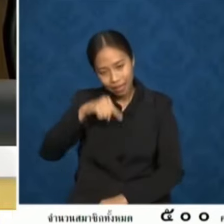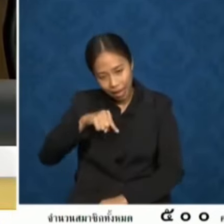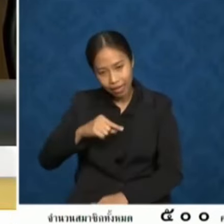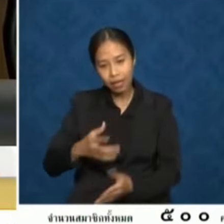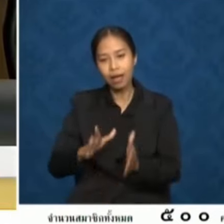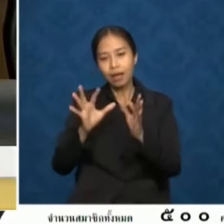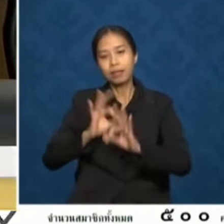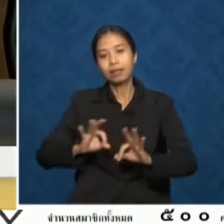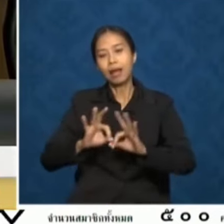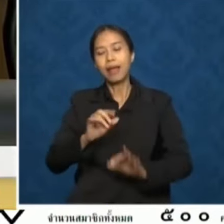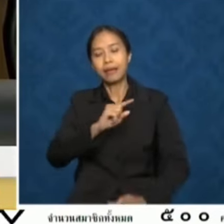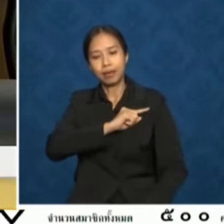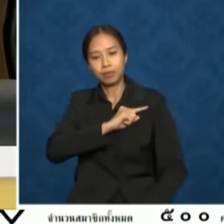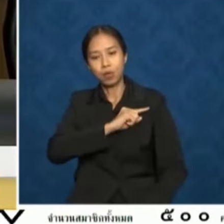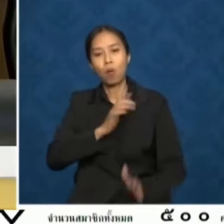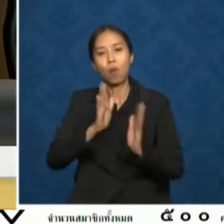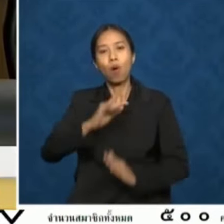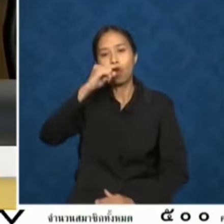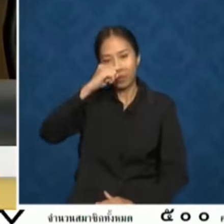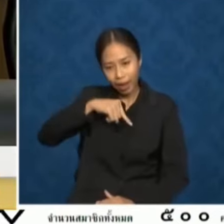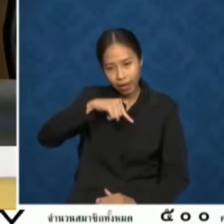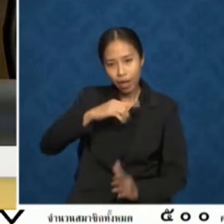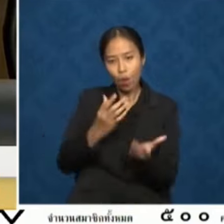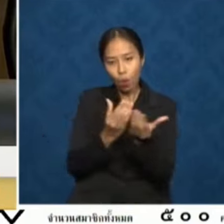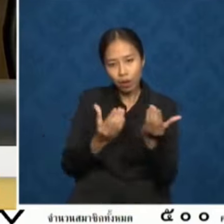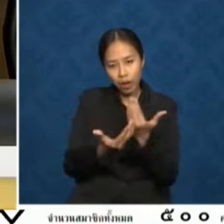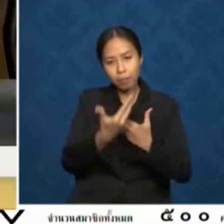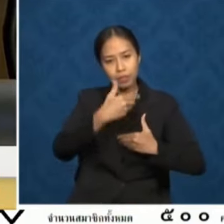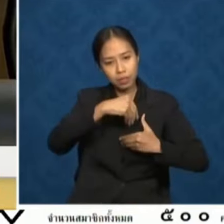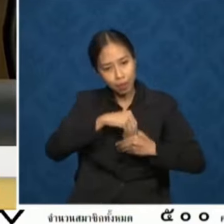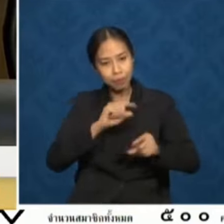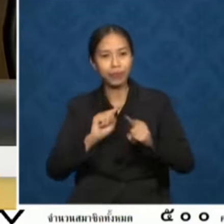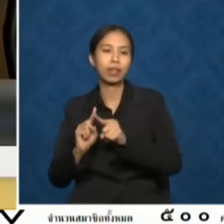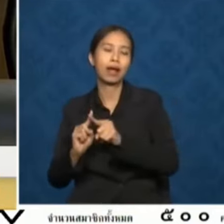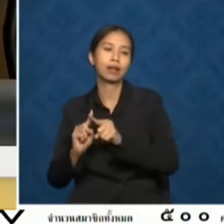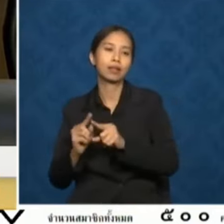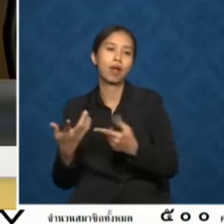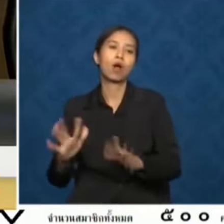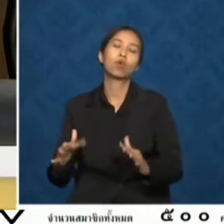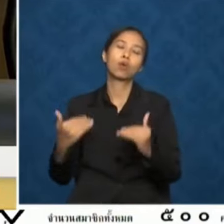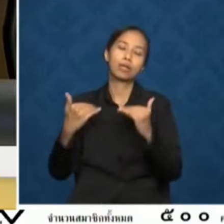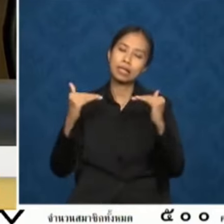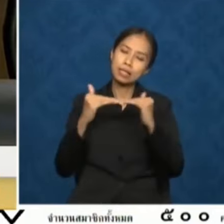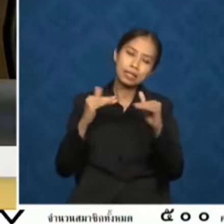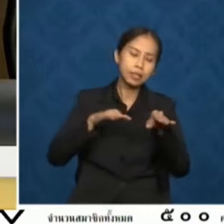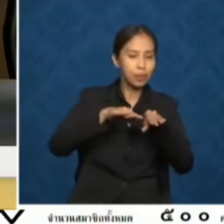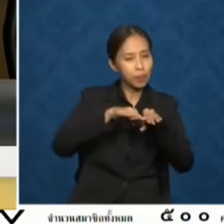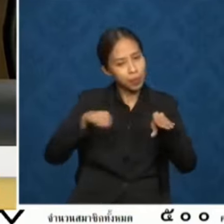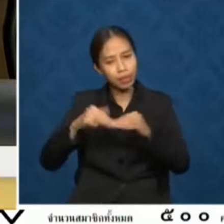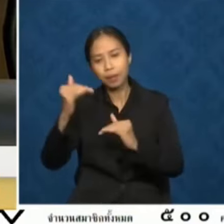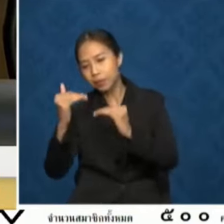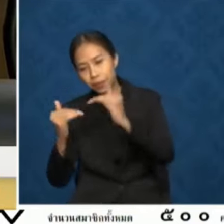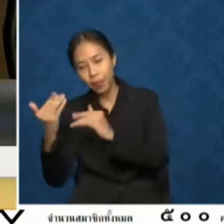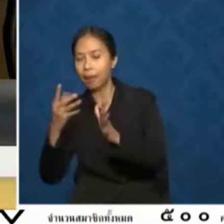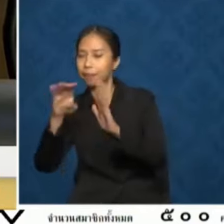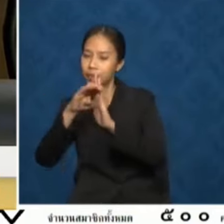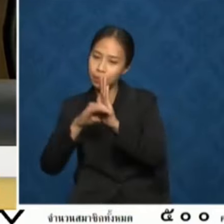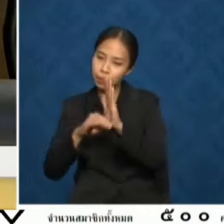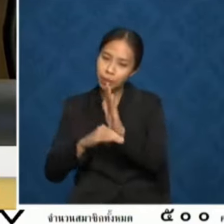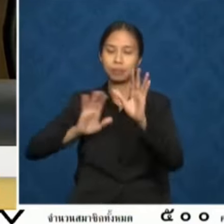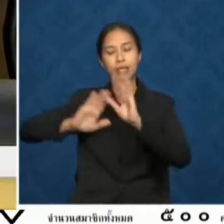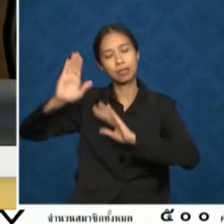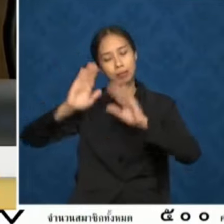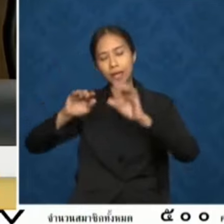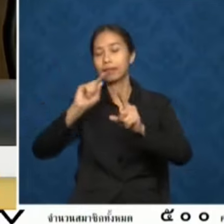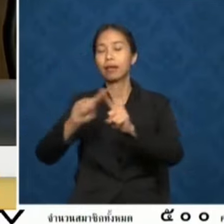าเรื่องคุณธรรมเรื่องจริยธรรมส่วนเรื่องพลรอนภาคเรื่องความเสมอภาคเรื่องความเหลื่อมล้ำเรื่องกระบวนการประชาธิปไตย